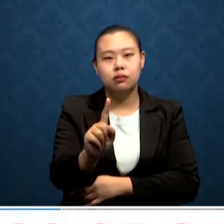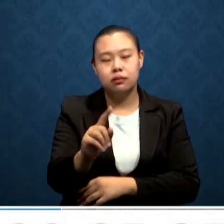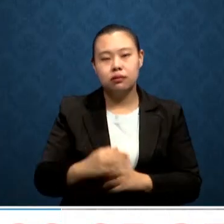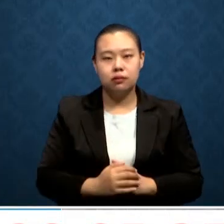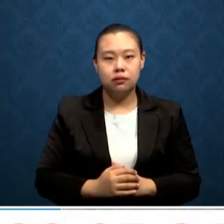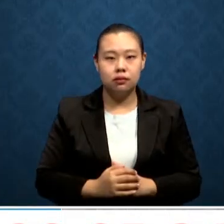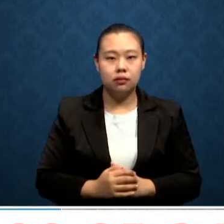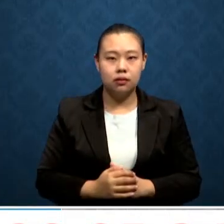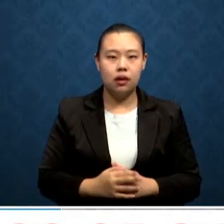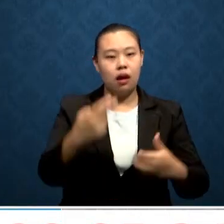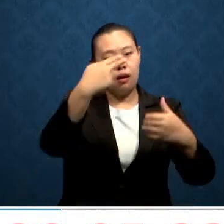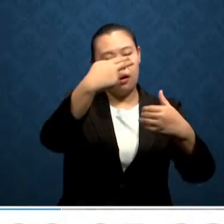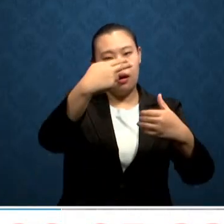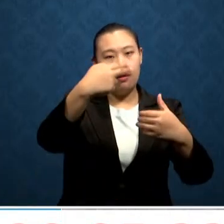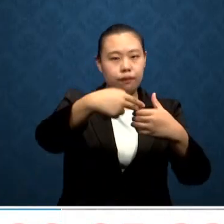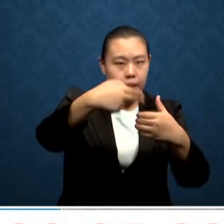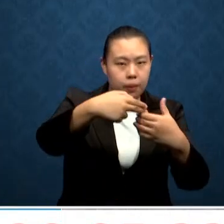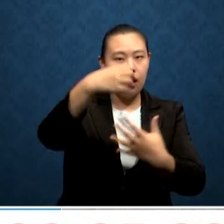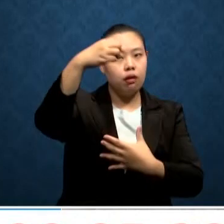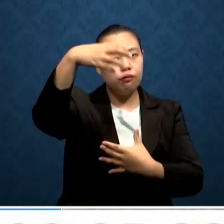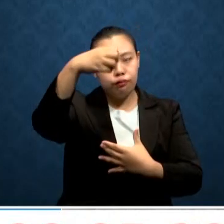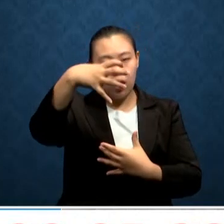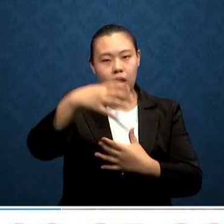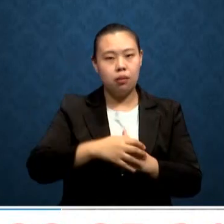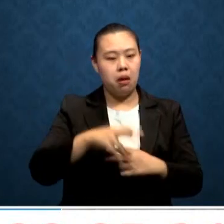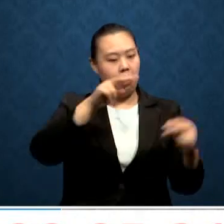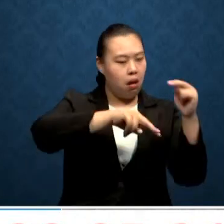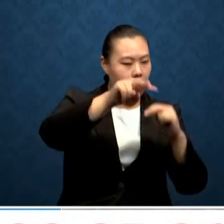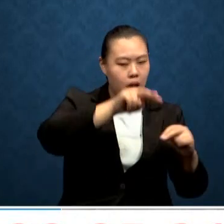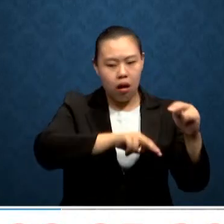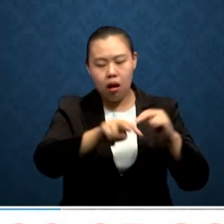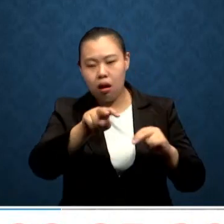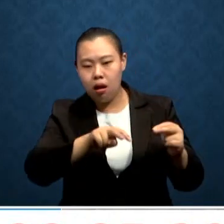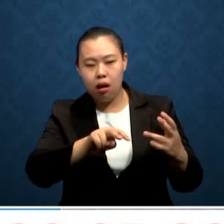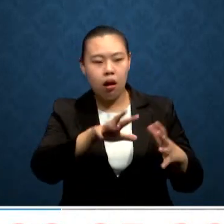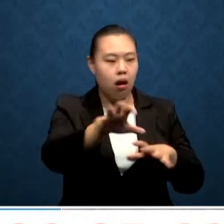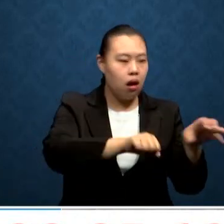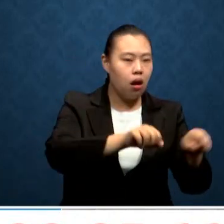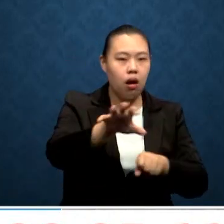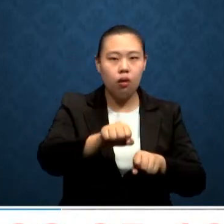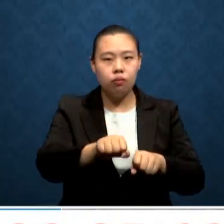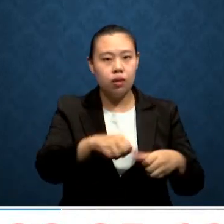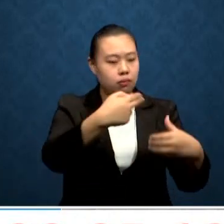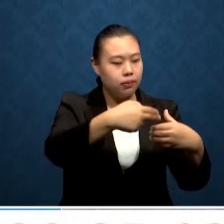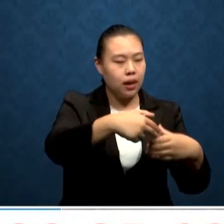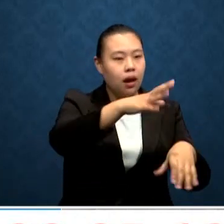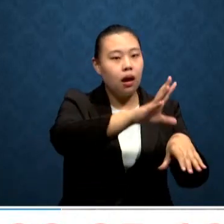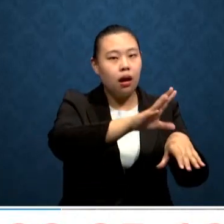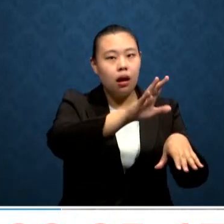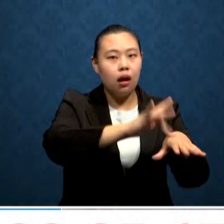ดหาพลังงานการจัดหาแก๊สธรรมชาติเหลว